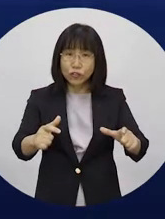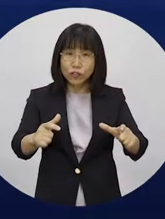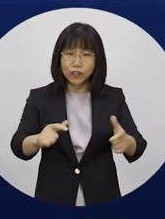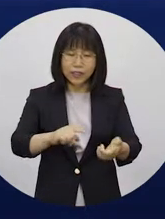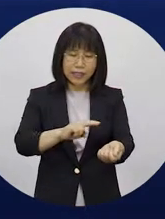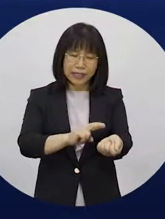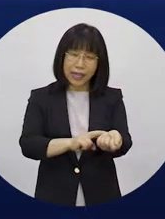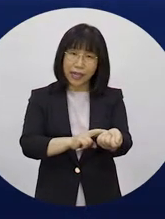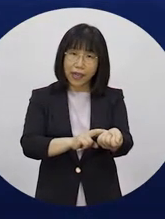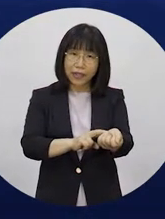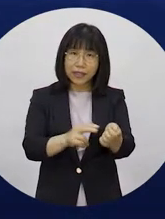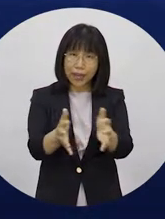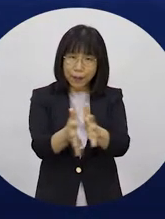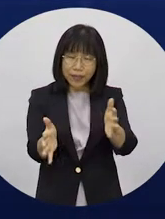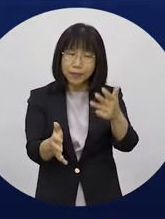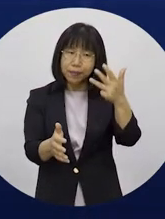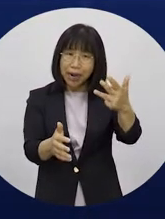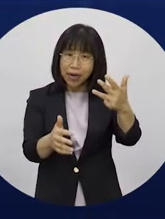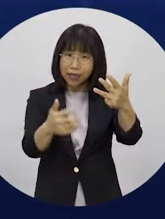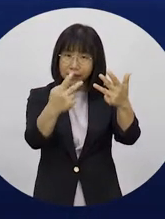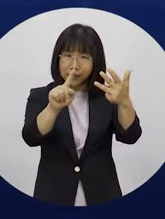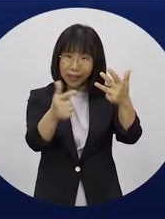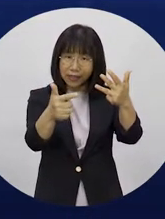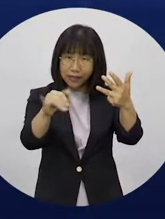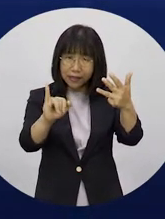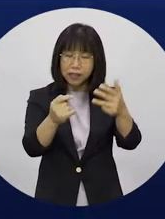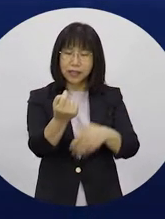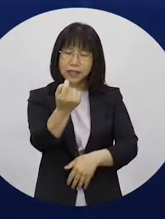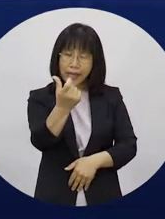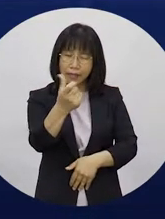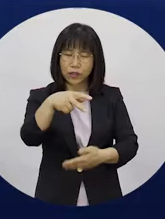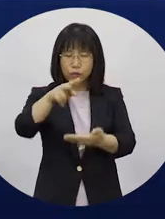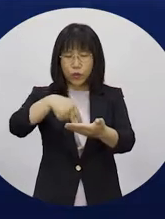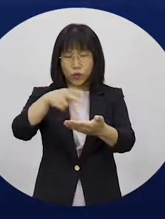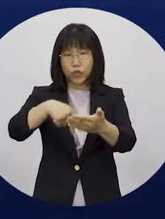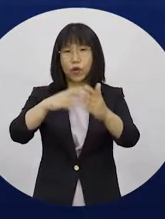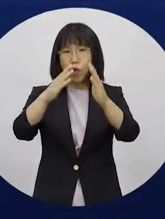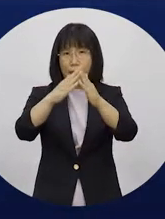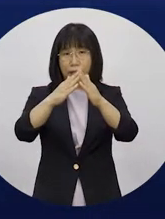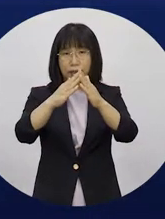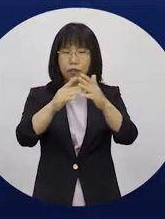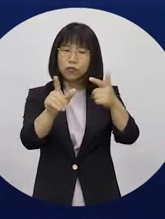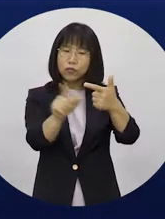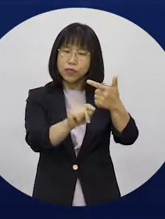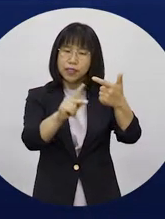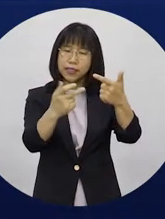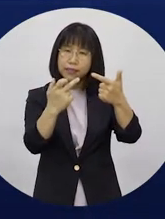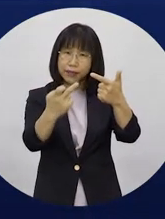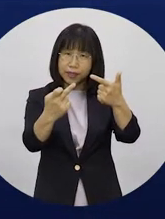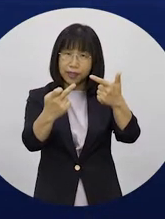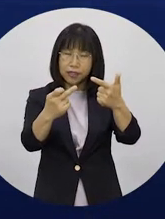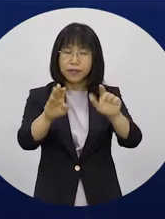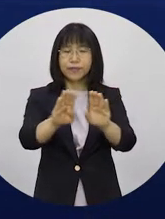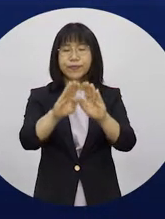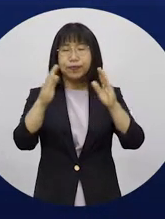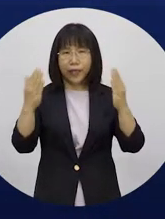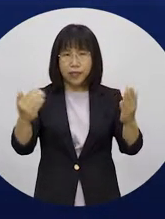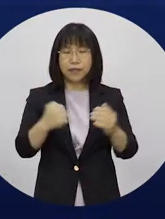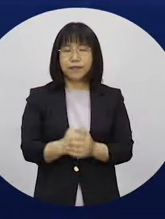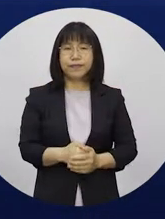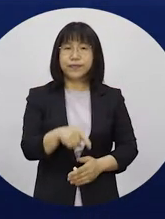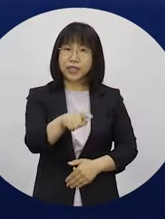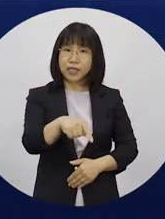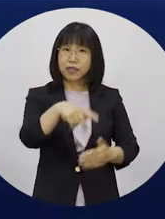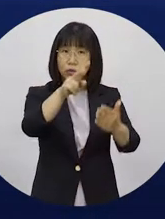강서구 가양8단지의 책마당 SH 작은 도서관이 지난 12일 문을 열었습니다. 책마당